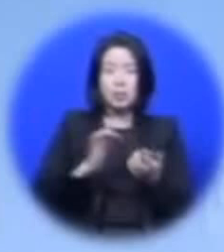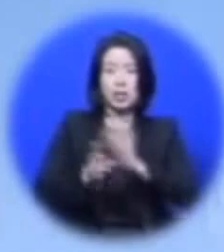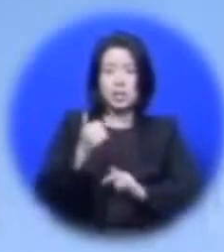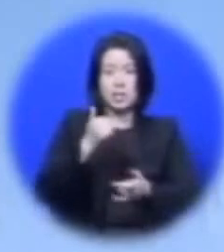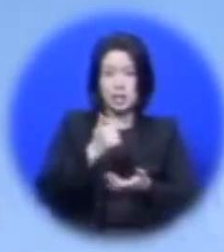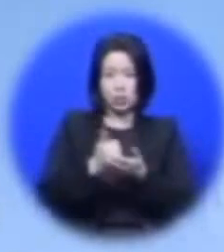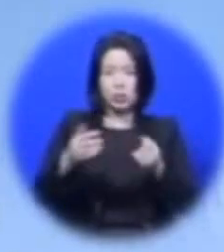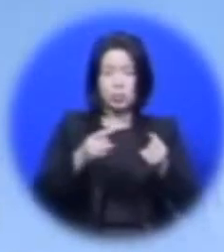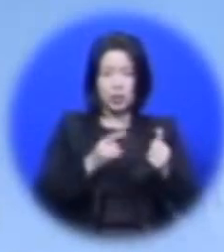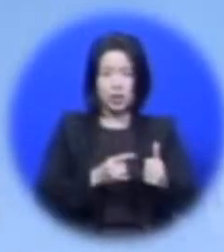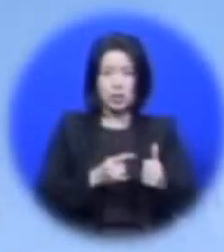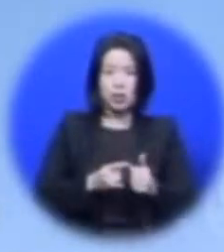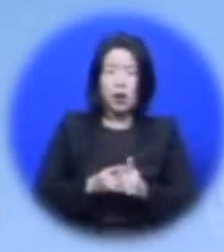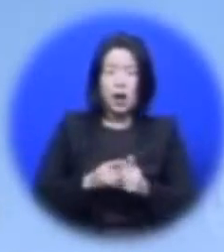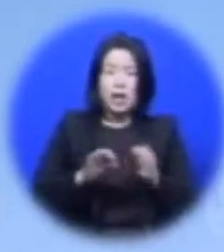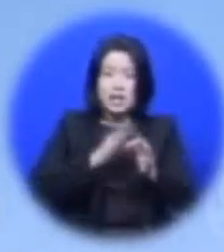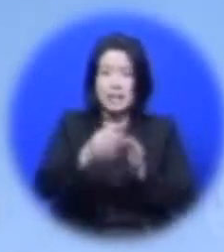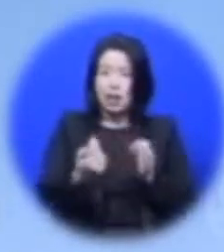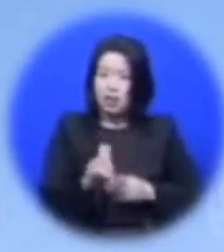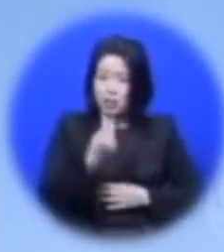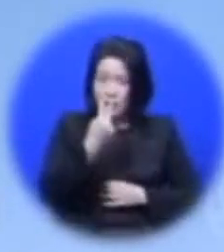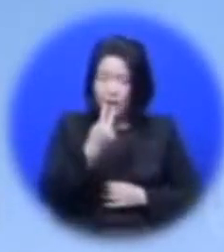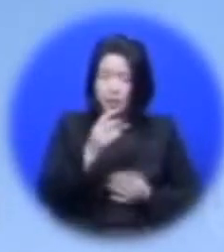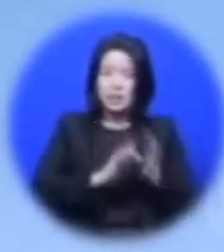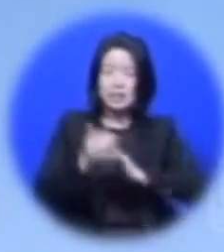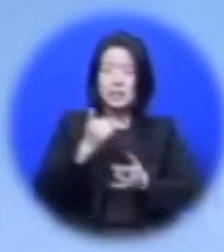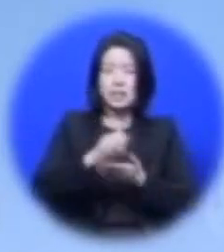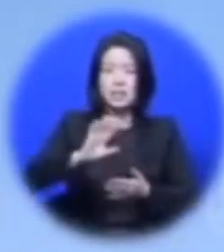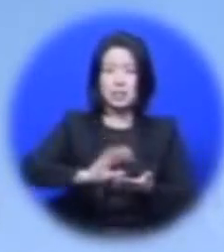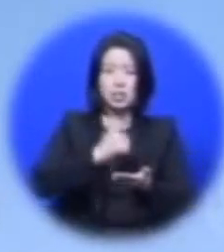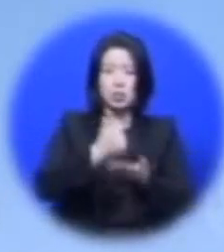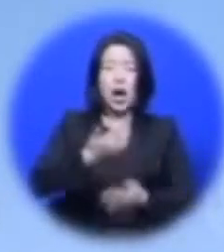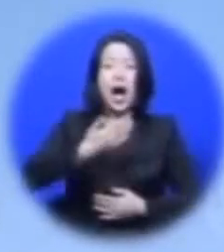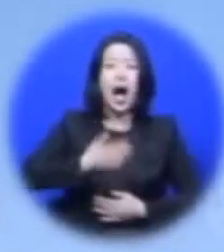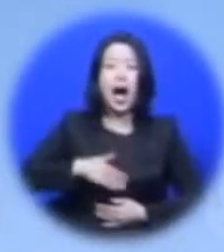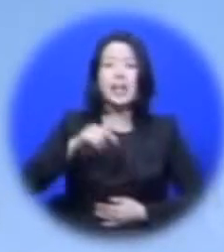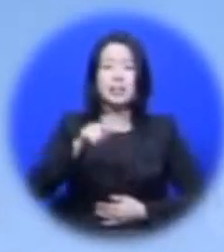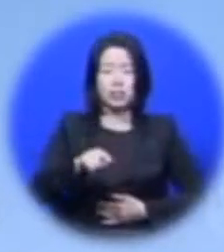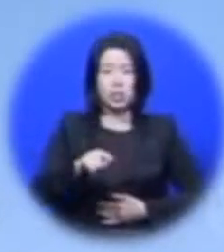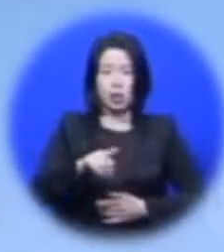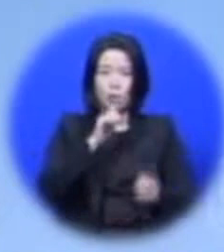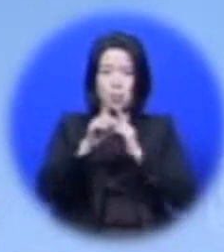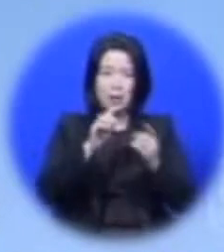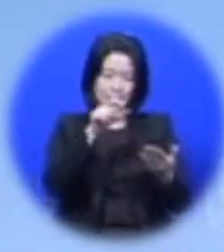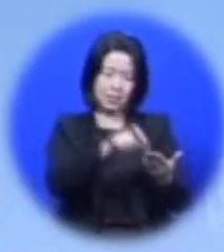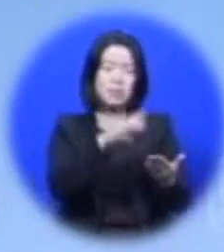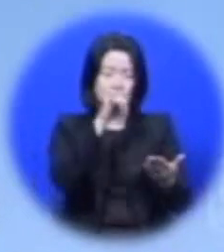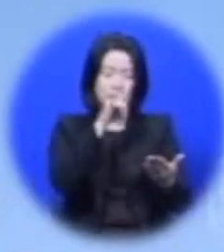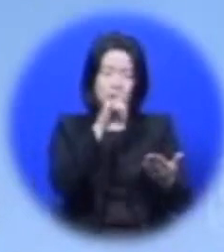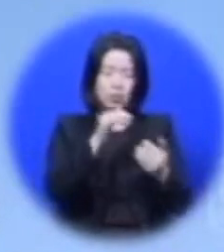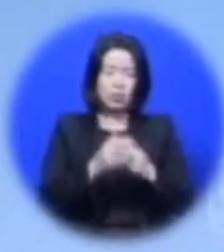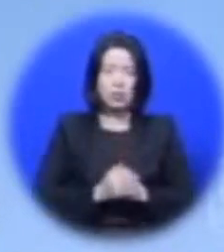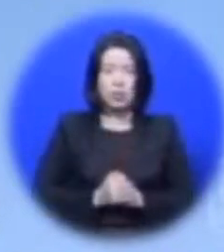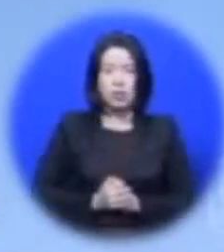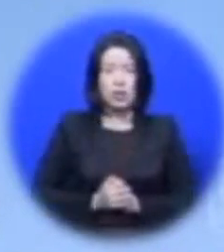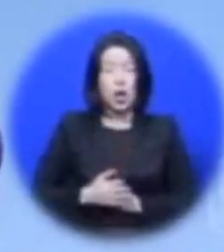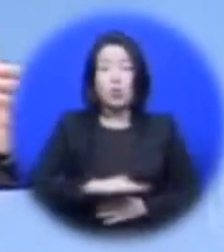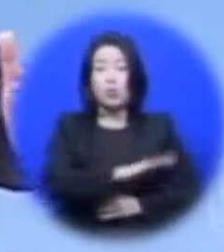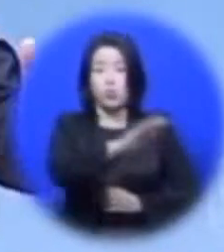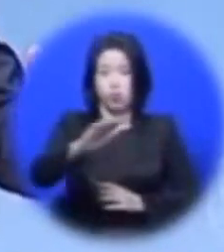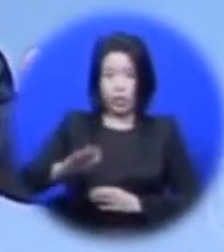예수님께서 영생은 예수 그리스도를 아는 것이라고 그렇게 말을 한 거죠.